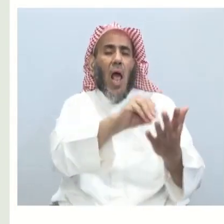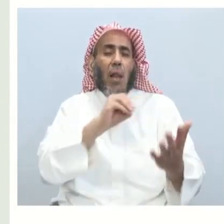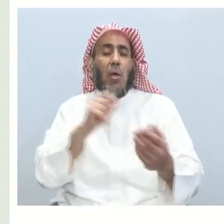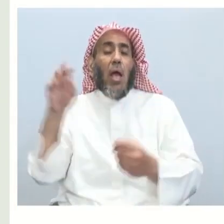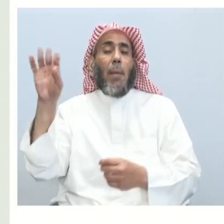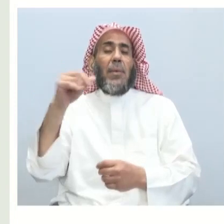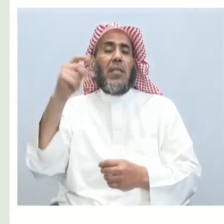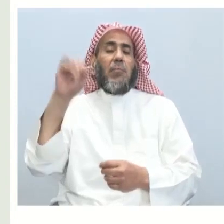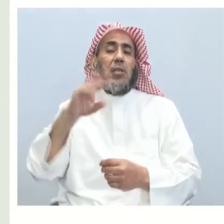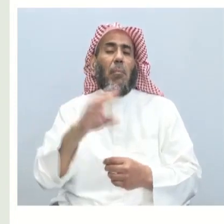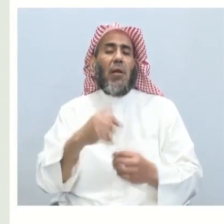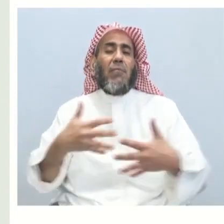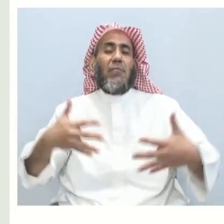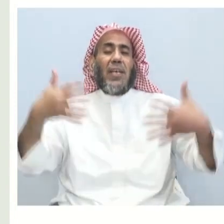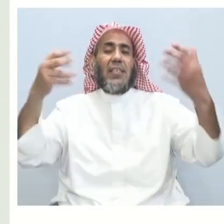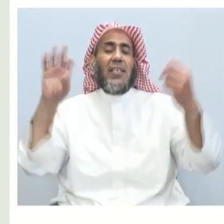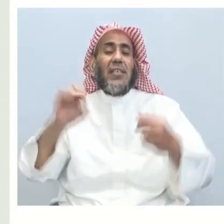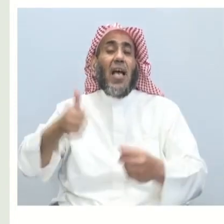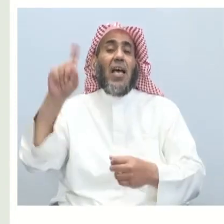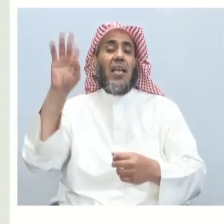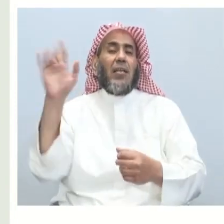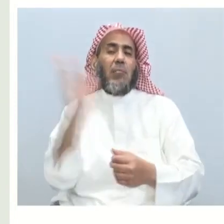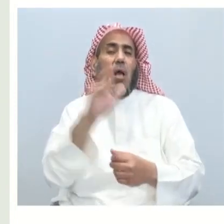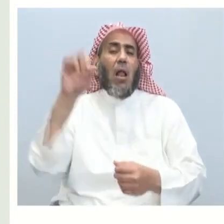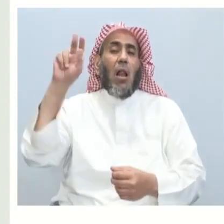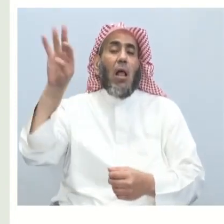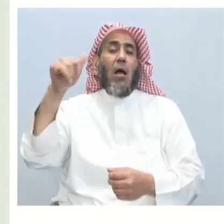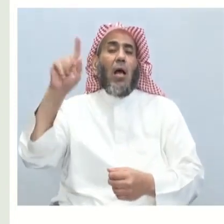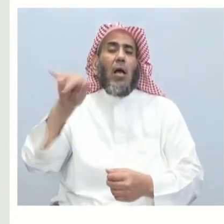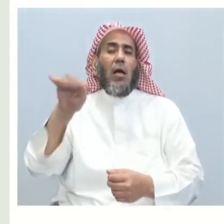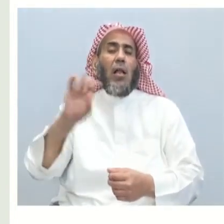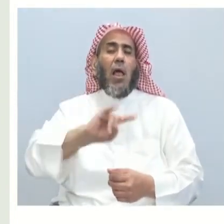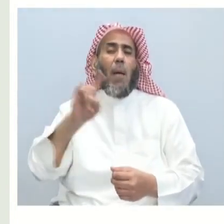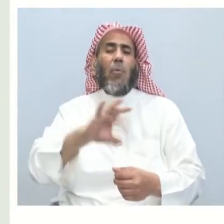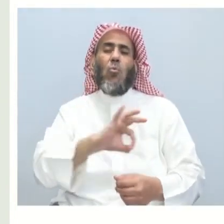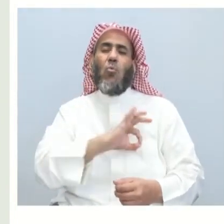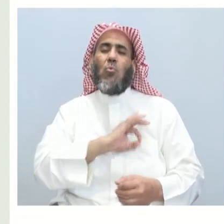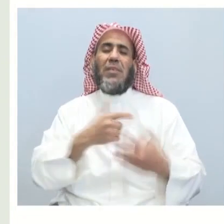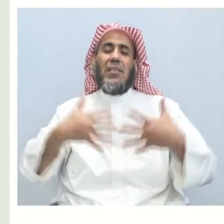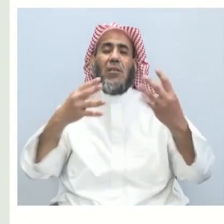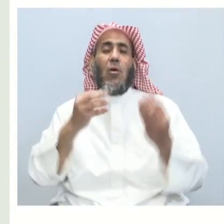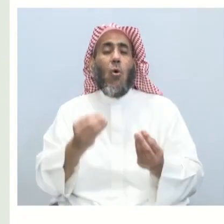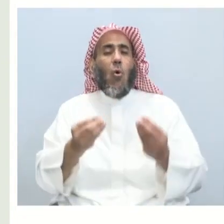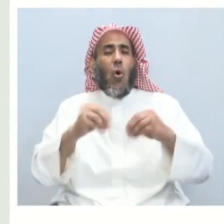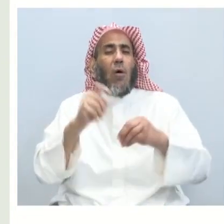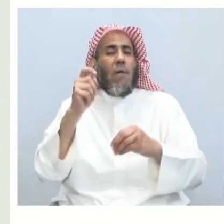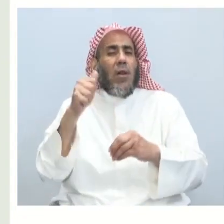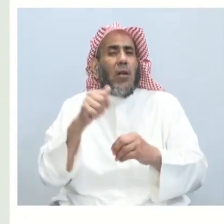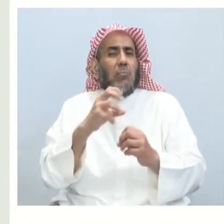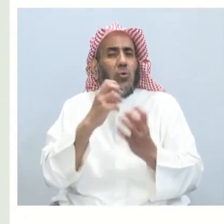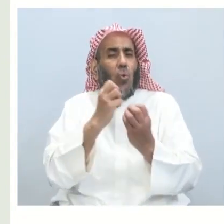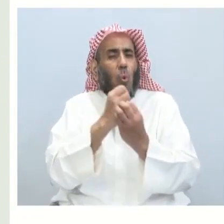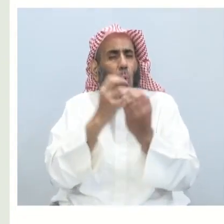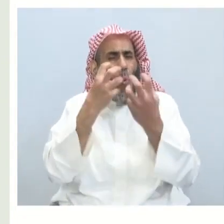احمد عبد الجبار يقول في قصيدته ساريه الاحلام طبعا وايضا الرومانسيين اغرقوا في الرمز والحديث عن الرمز